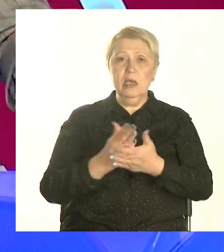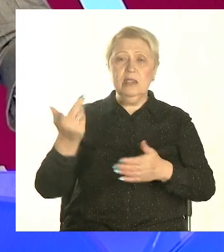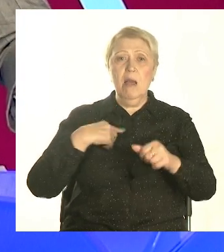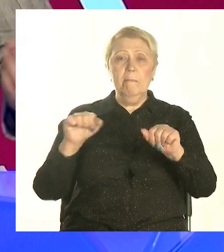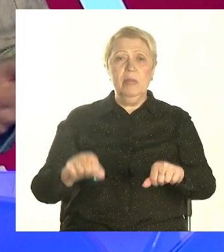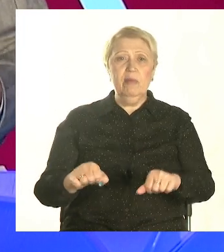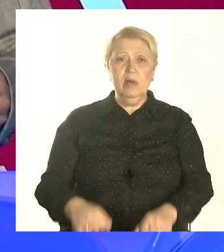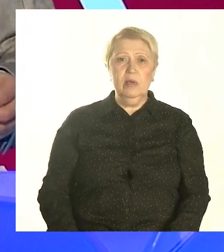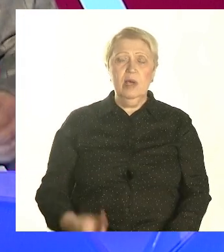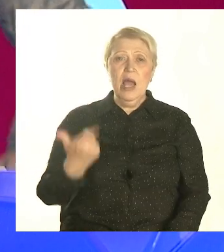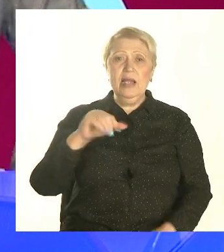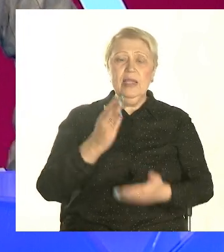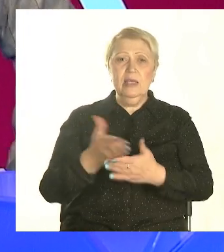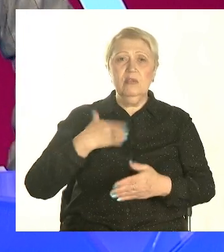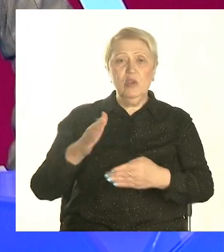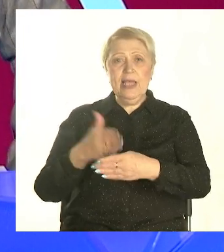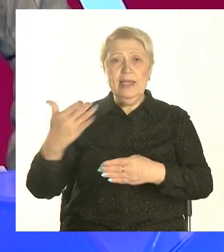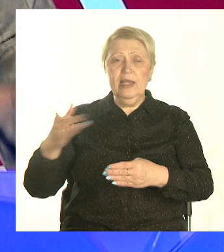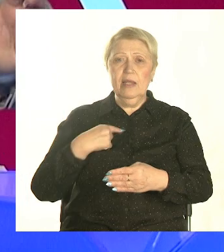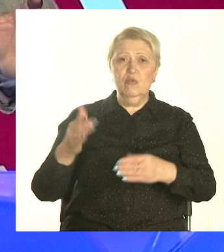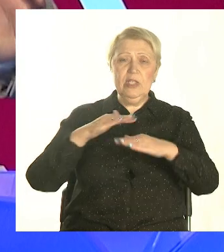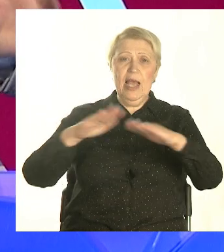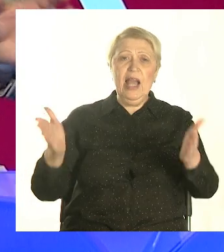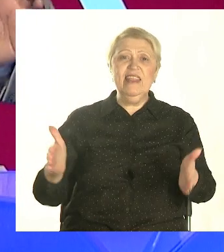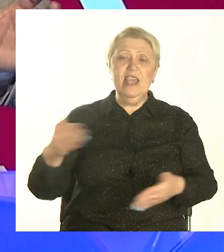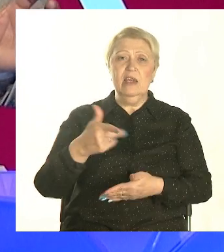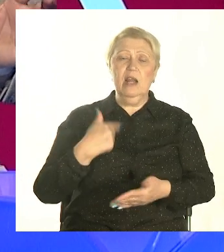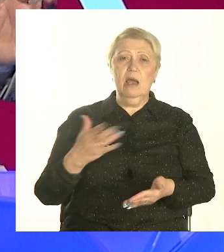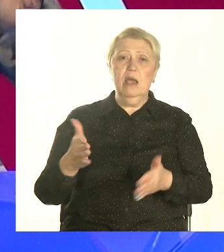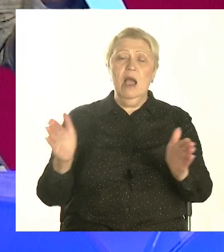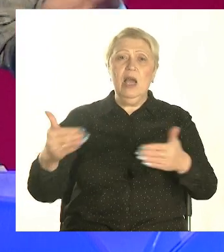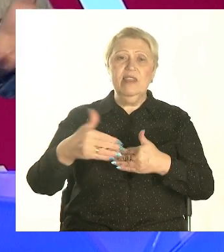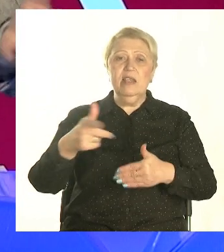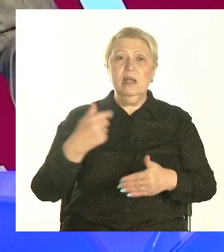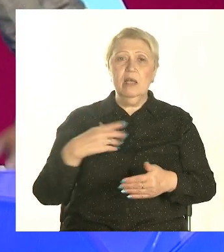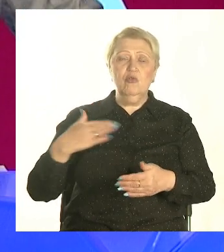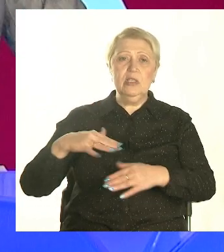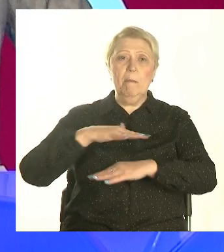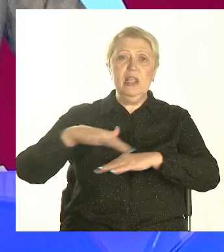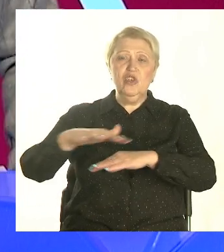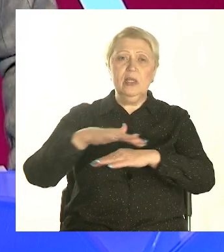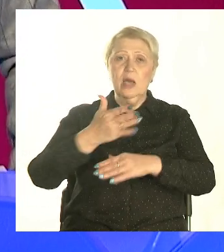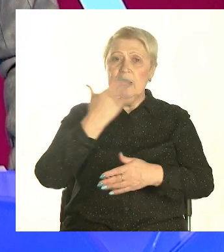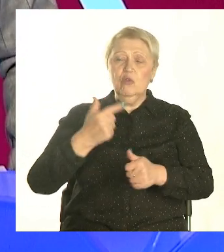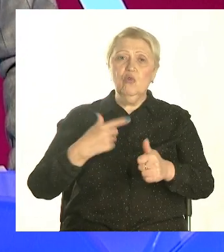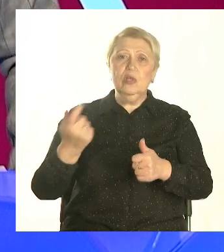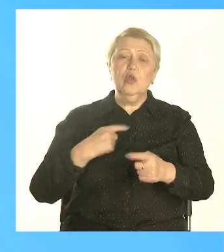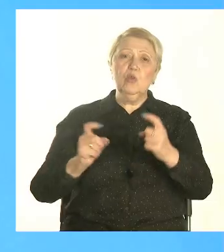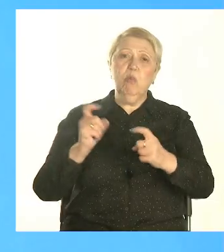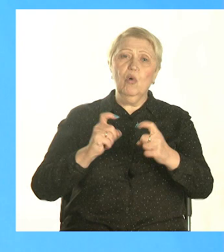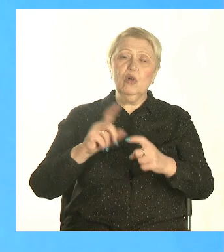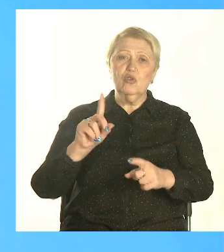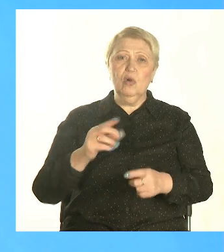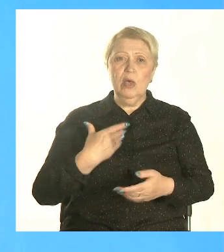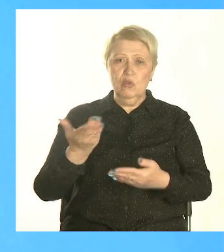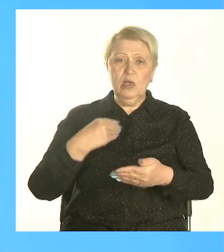где отдельная контейнерная площадка. Нет ли между там споров между вами и управляющими компаниями, кто за что отвечает? Данный